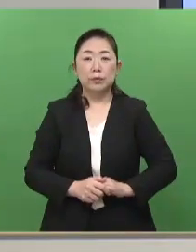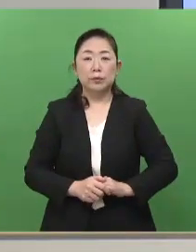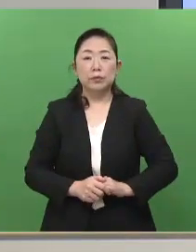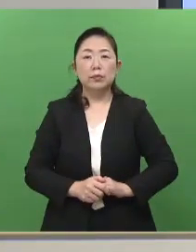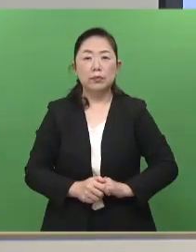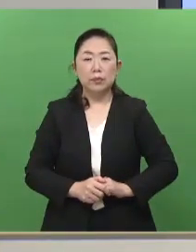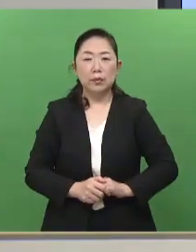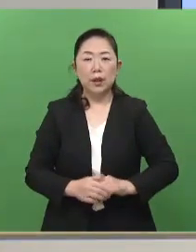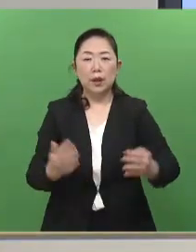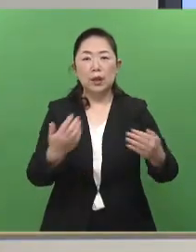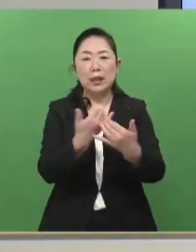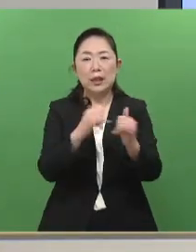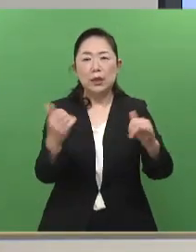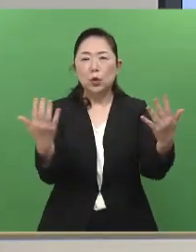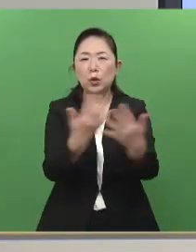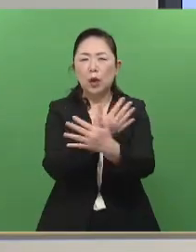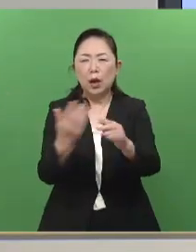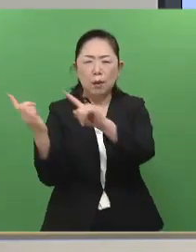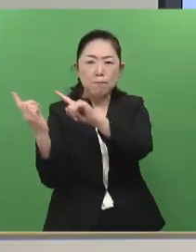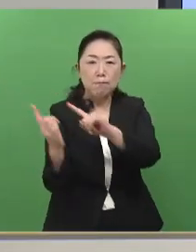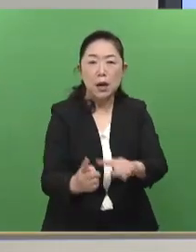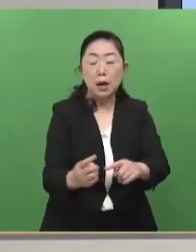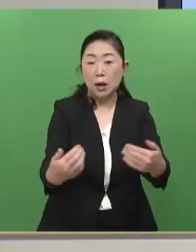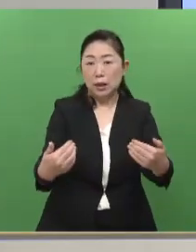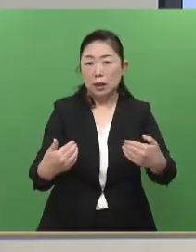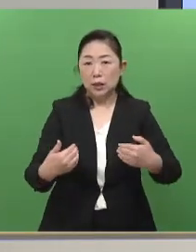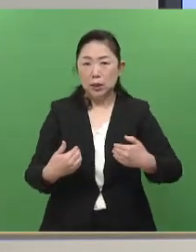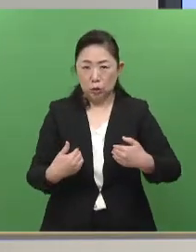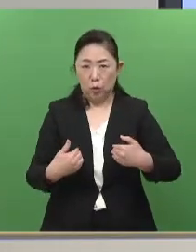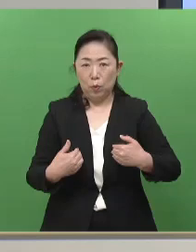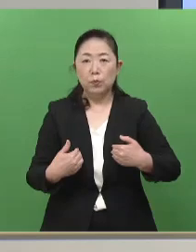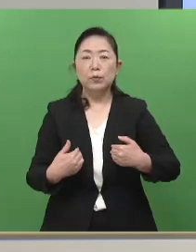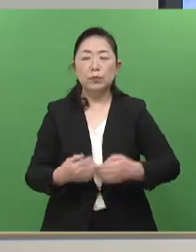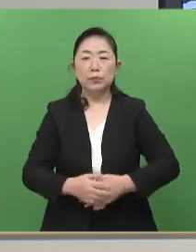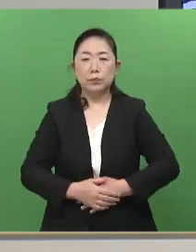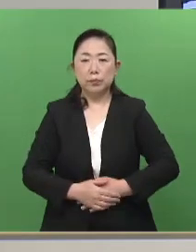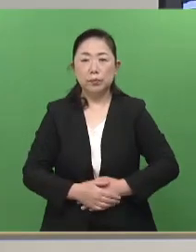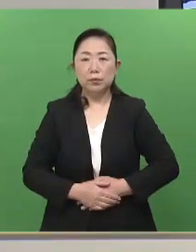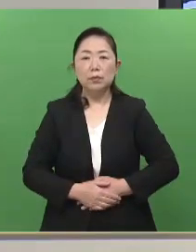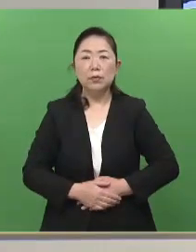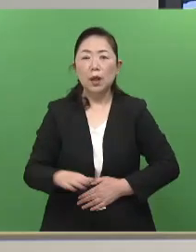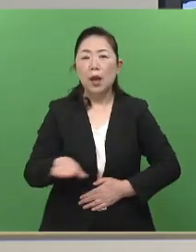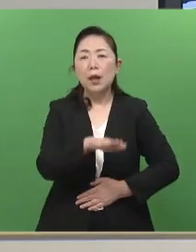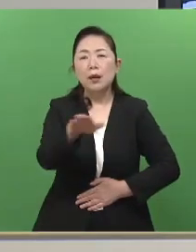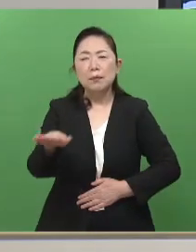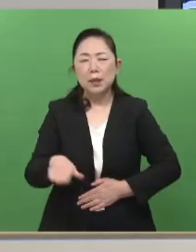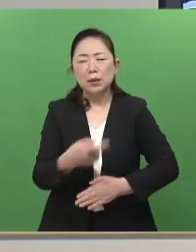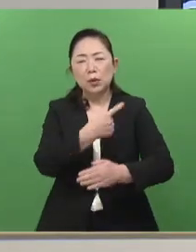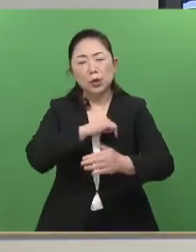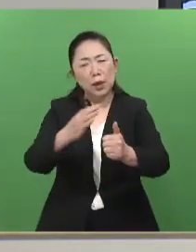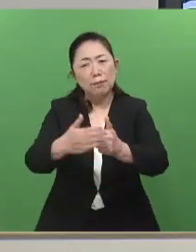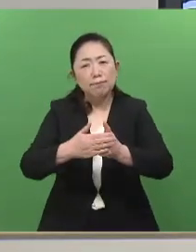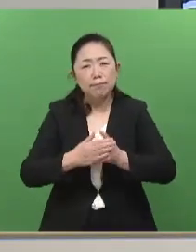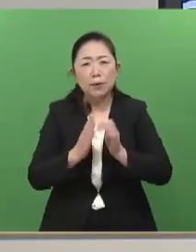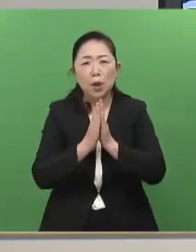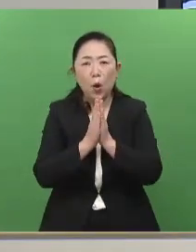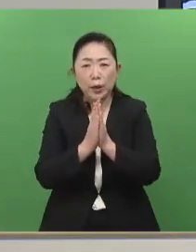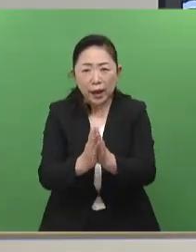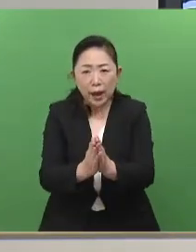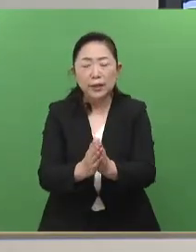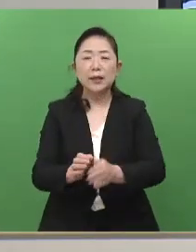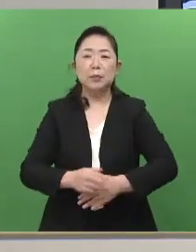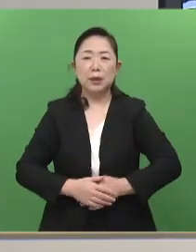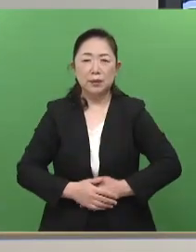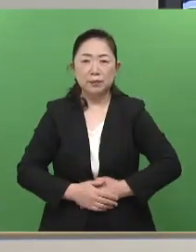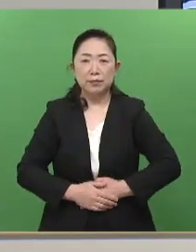底的に人の流れを抑えなければこの危機を乗り越えることはできません。皆さんの力が必要です。ご協力よ